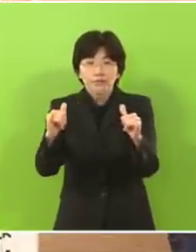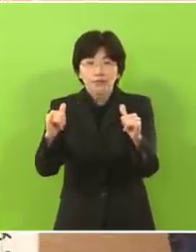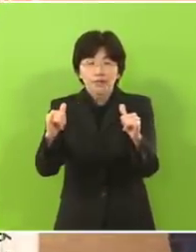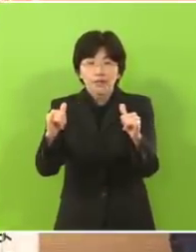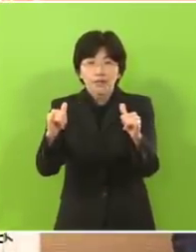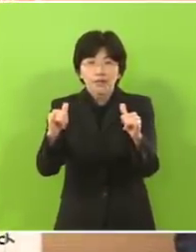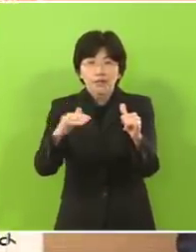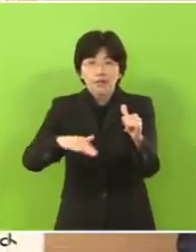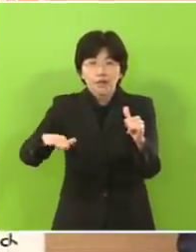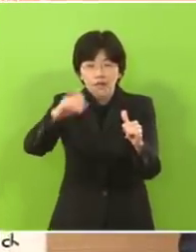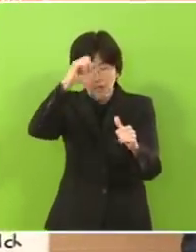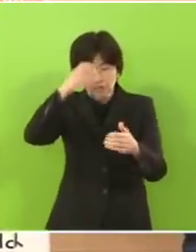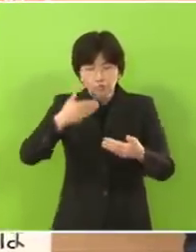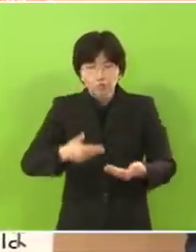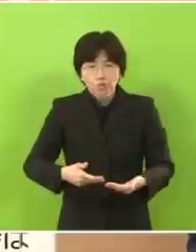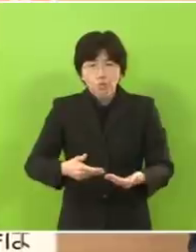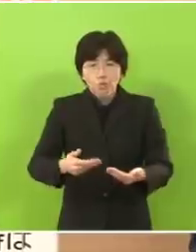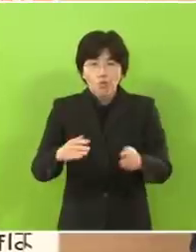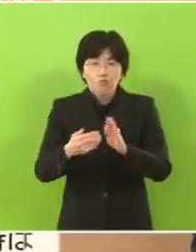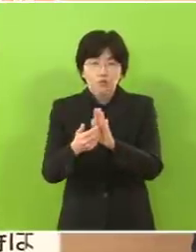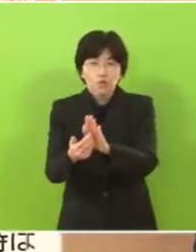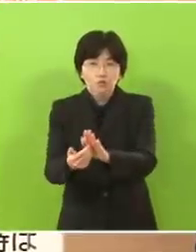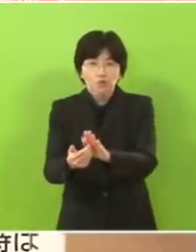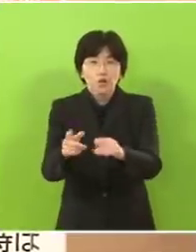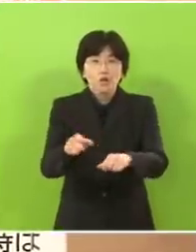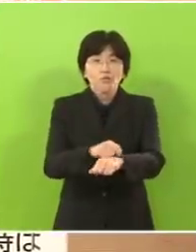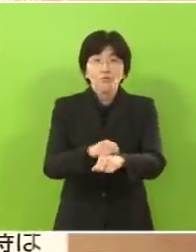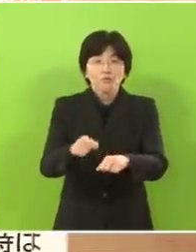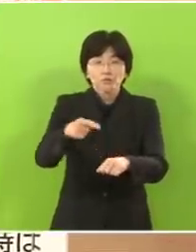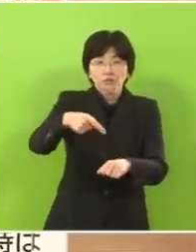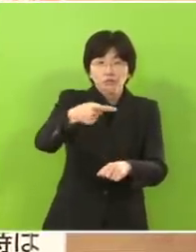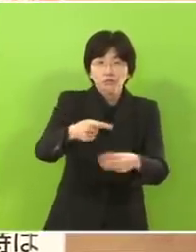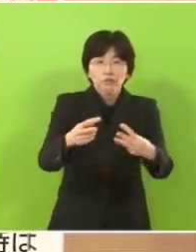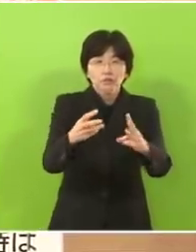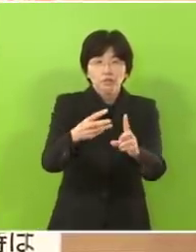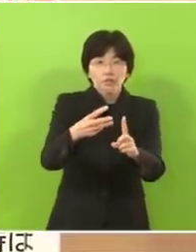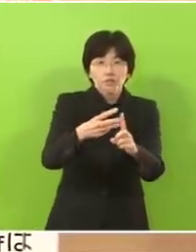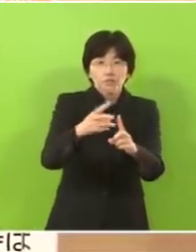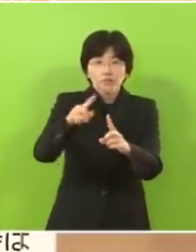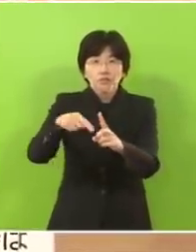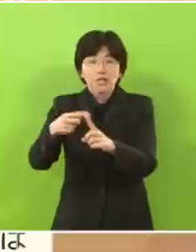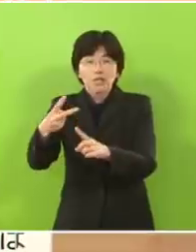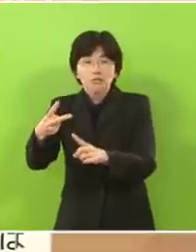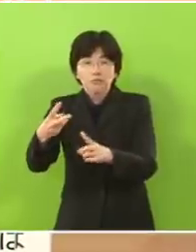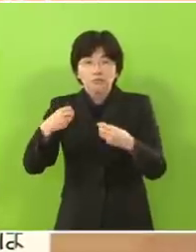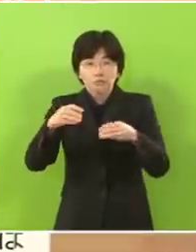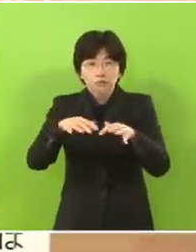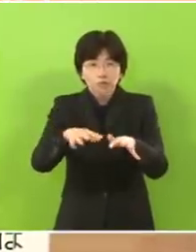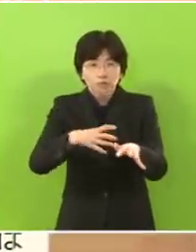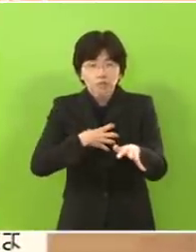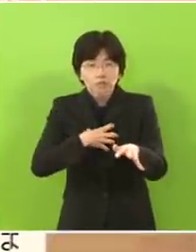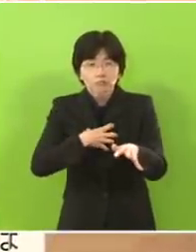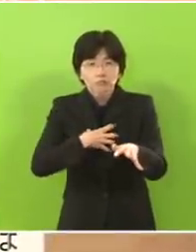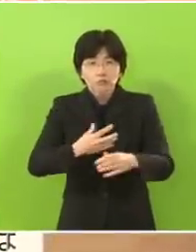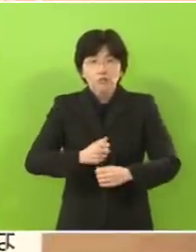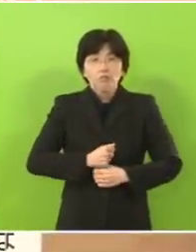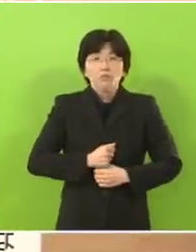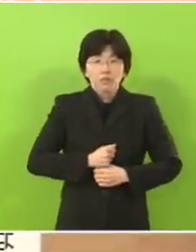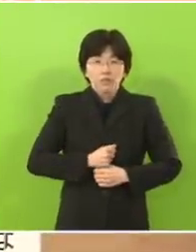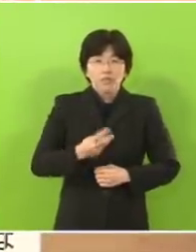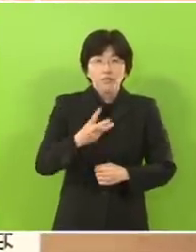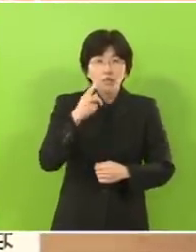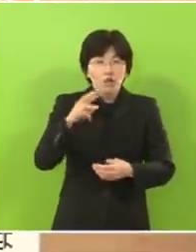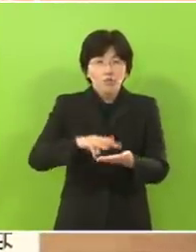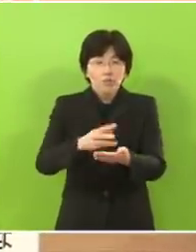へこれは重症化を防ぐということ特にこの後の ba 2の完成も視野に入れて3回目接種